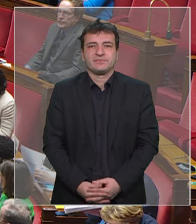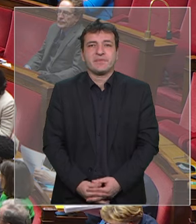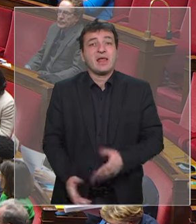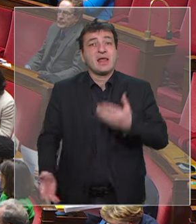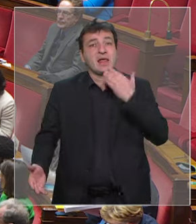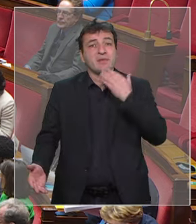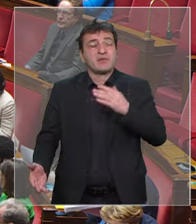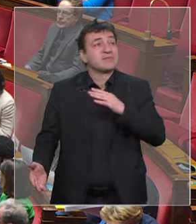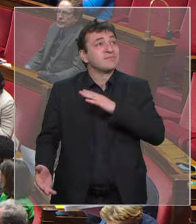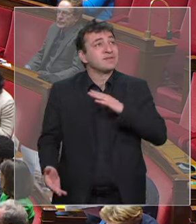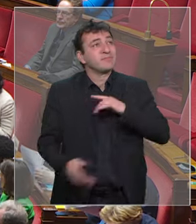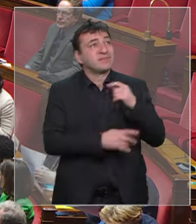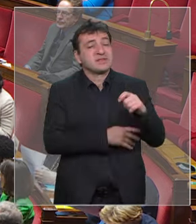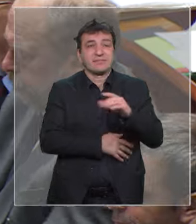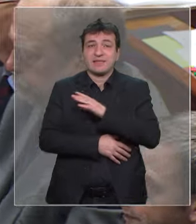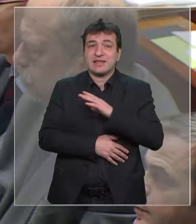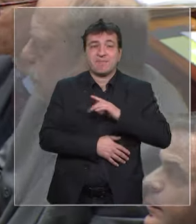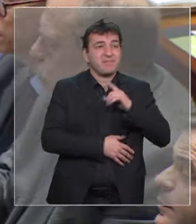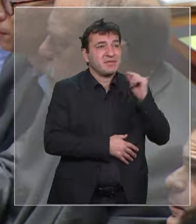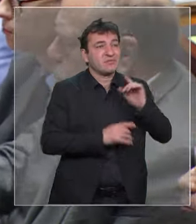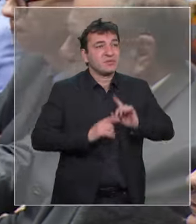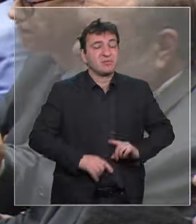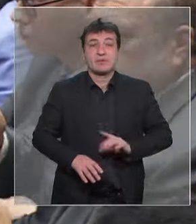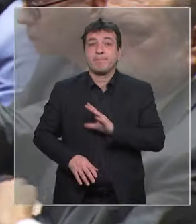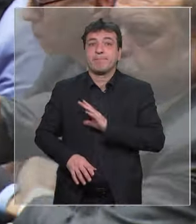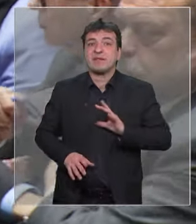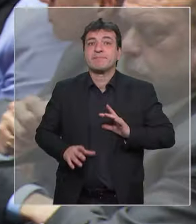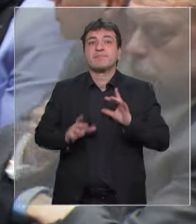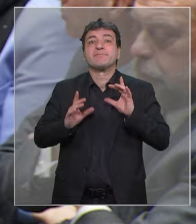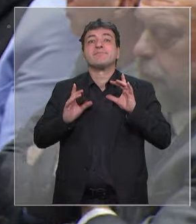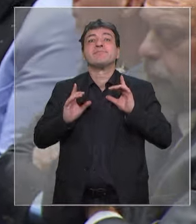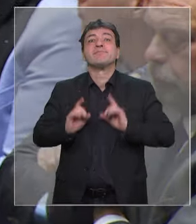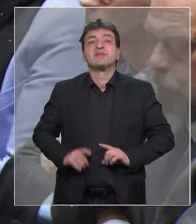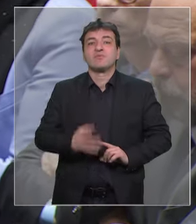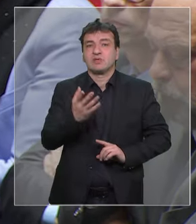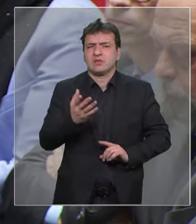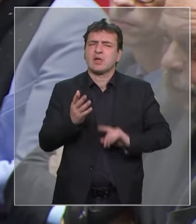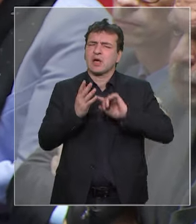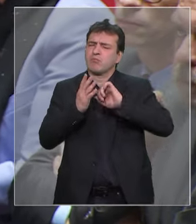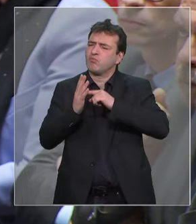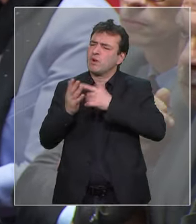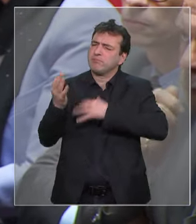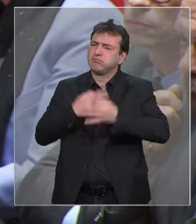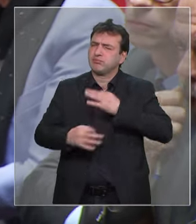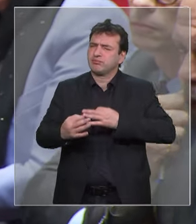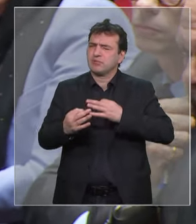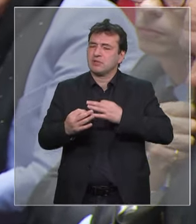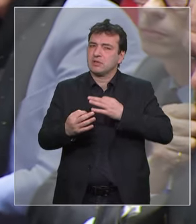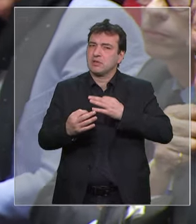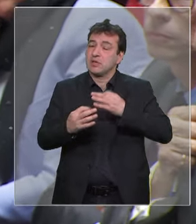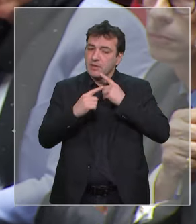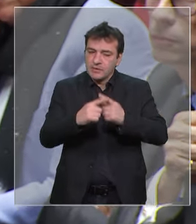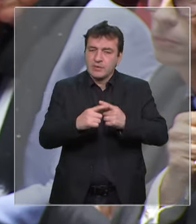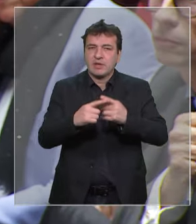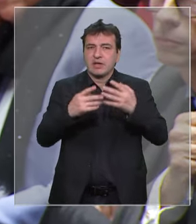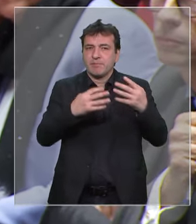Merci Madame la Présidente, Mesdames et Messieurs les députés, Madame la Présidente Isabelle Roche. Parmi tous les points que vous avez évoqués, je veux m'arrêter sur la question des mathématiques.